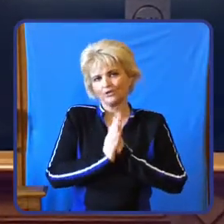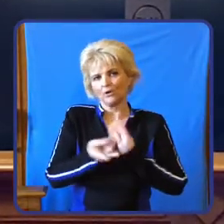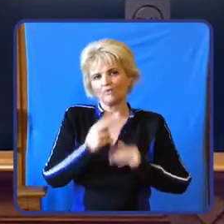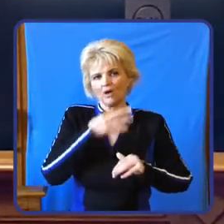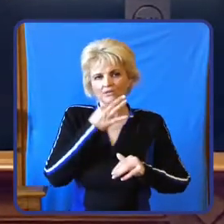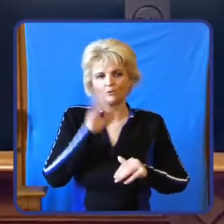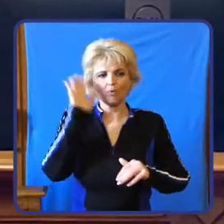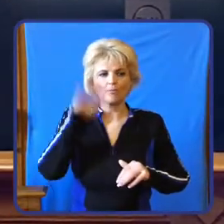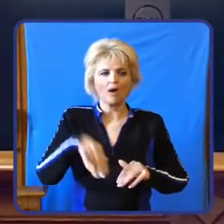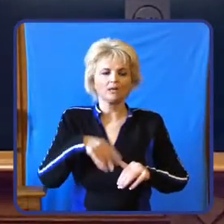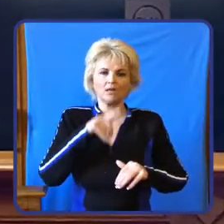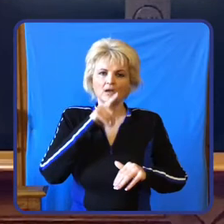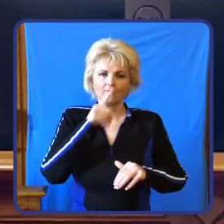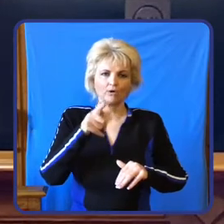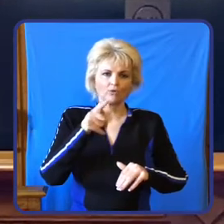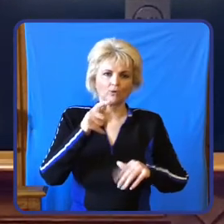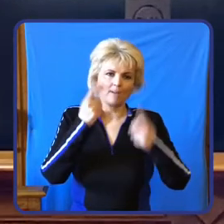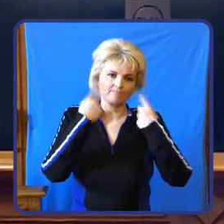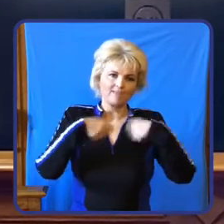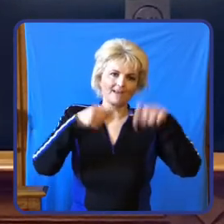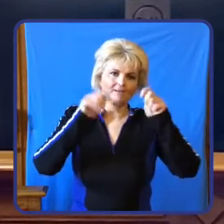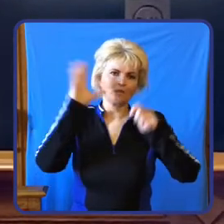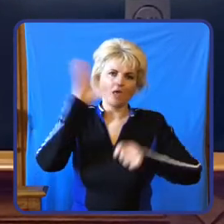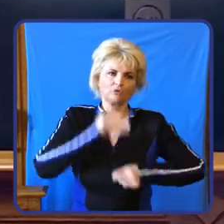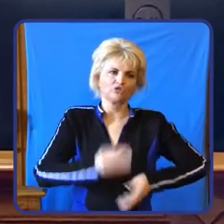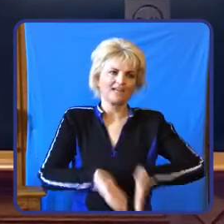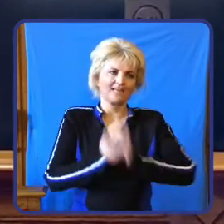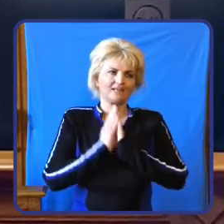fogjuk építeni, mert a lakosság szeretné.